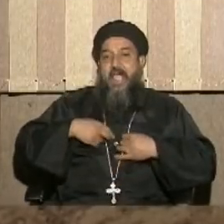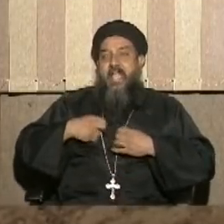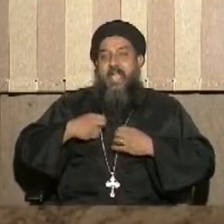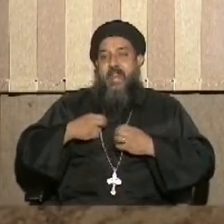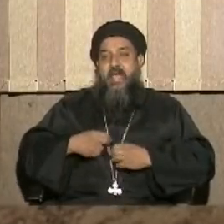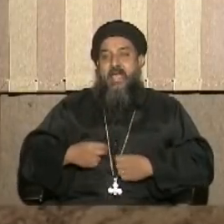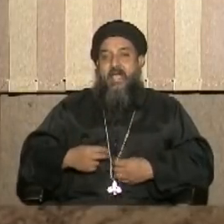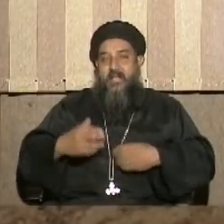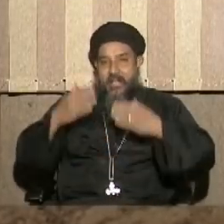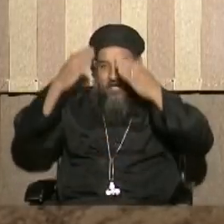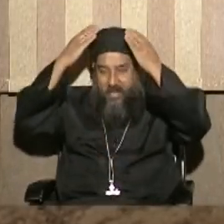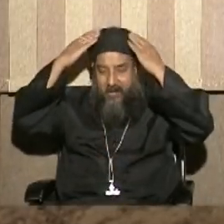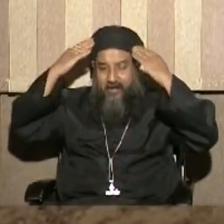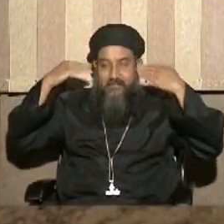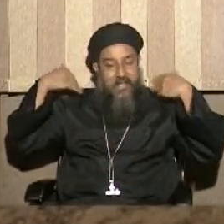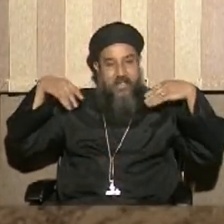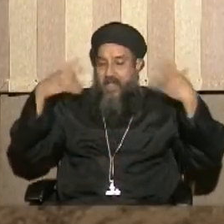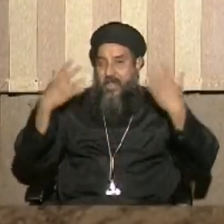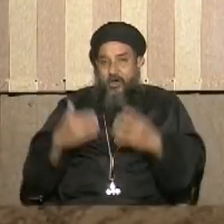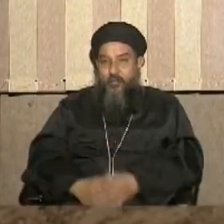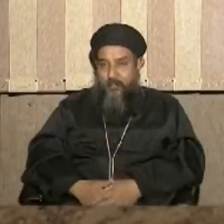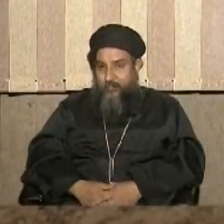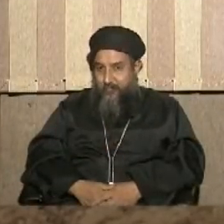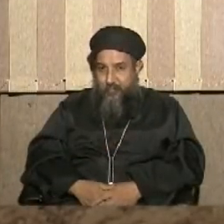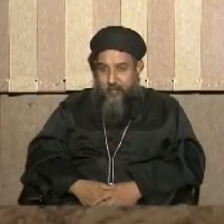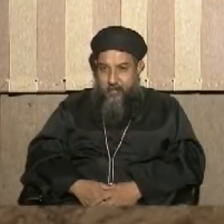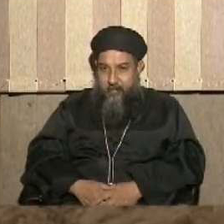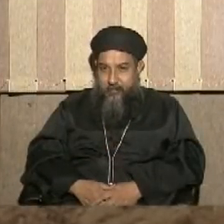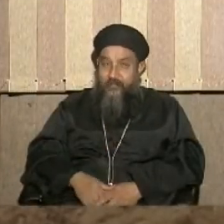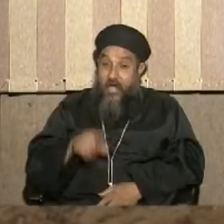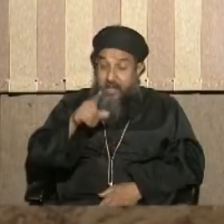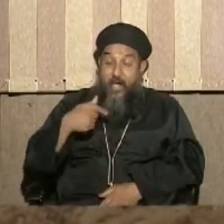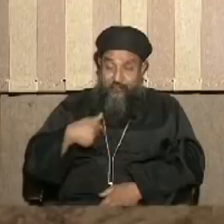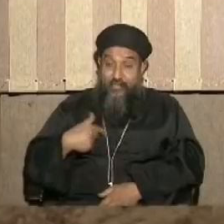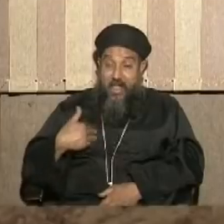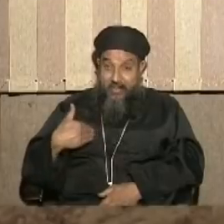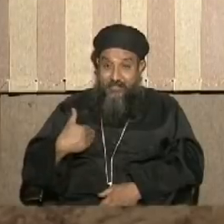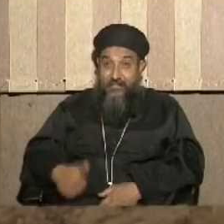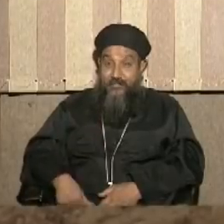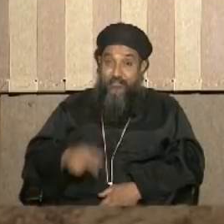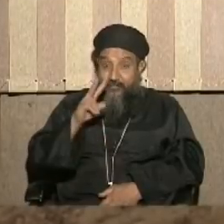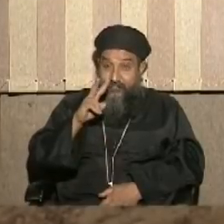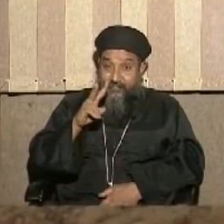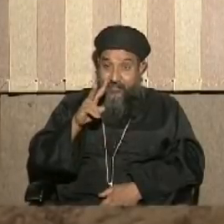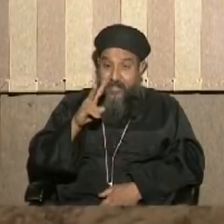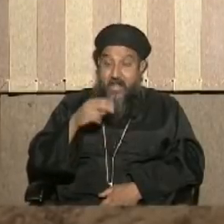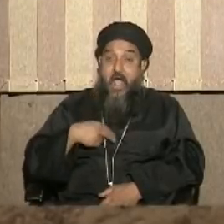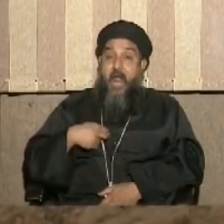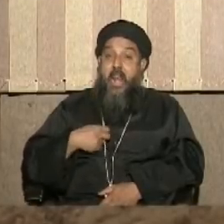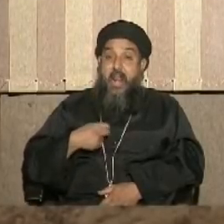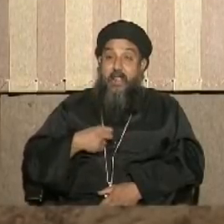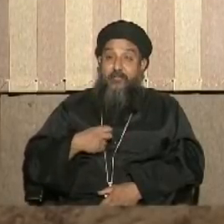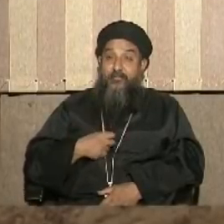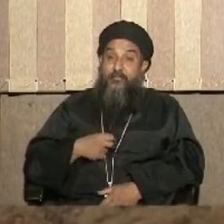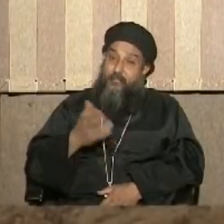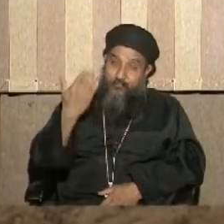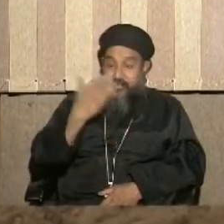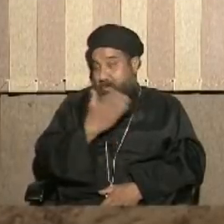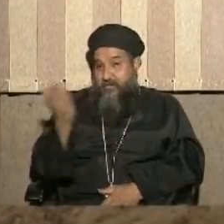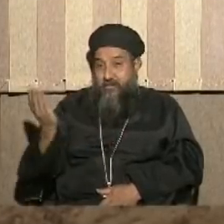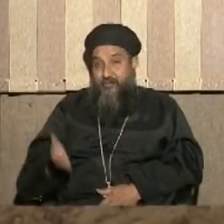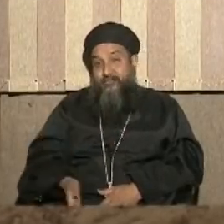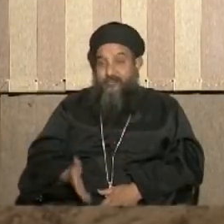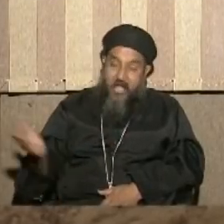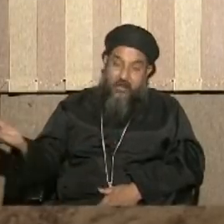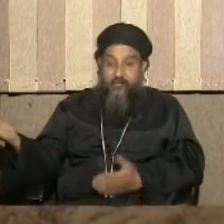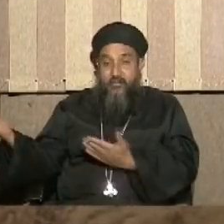جلابيتين وأي حاجة نحطها على راسنا. بقولكوا ايه؟ أنا عندي جوه هدمتين ممكن ينفعوكوا كده،